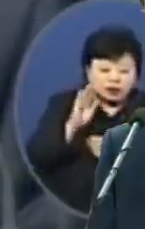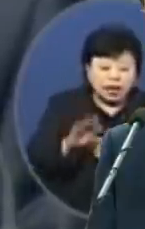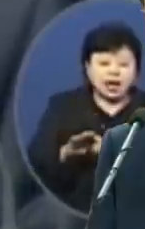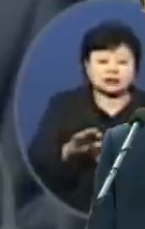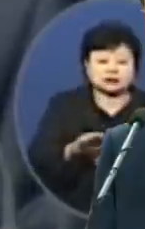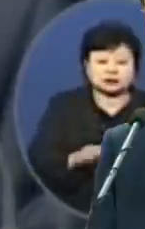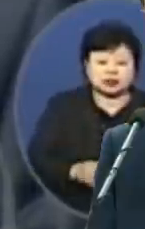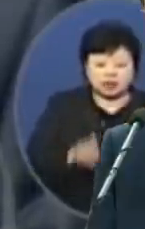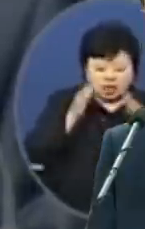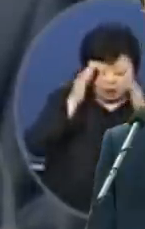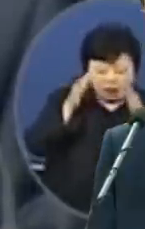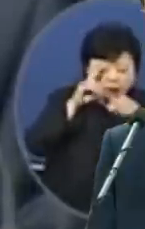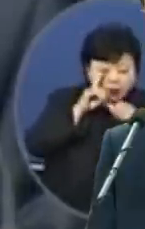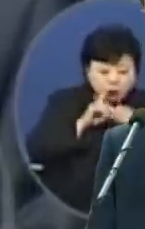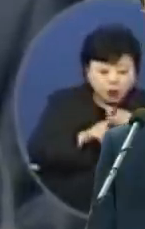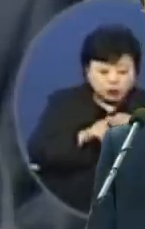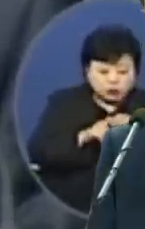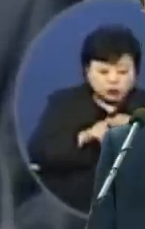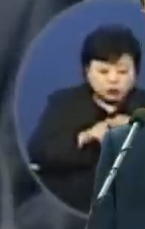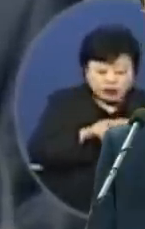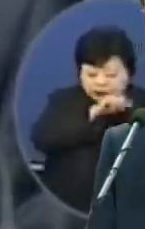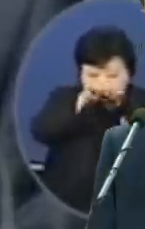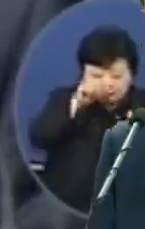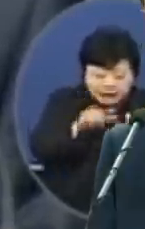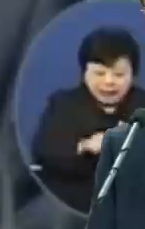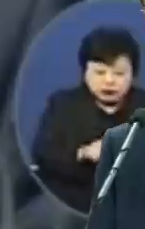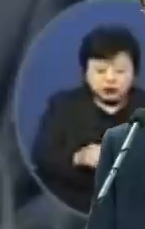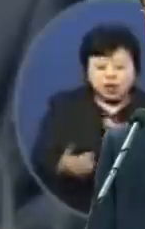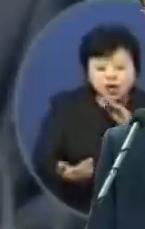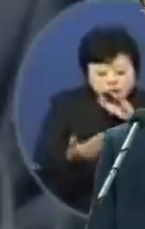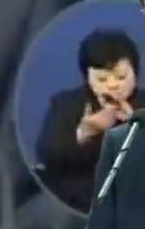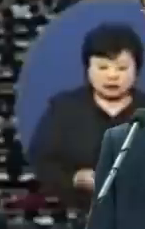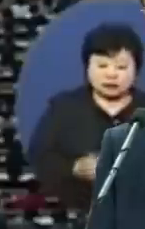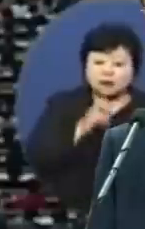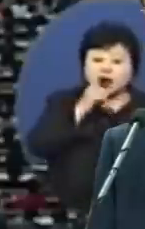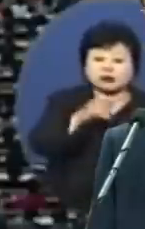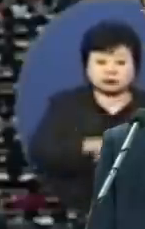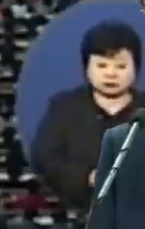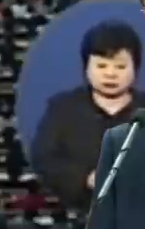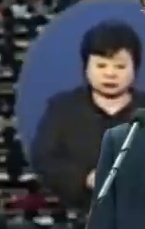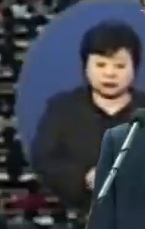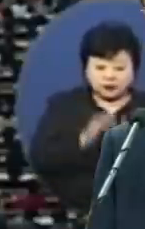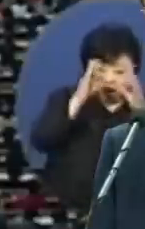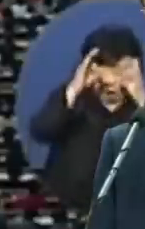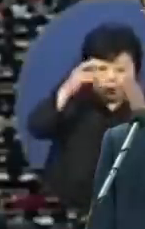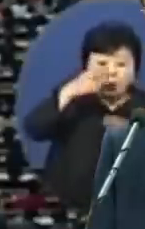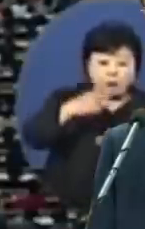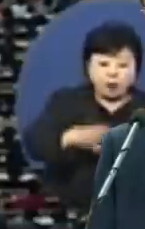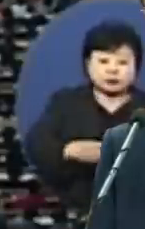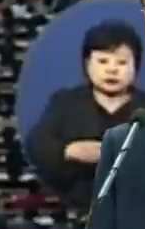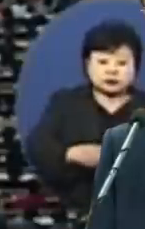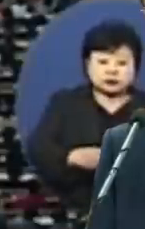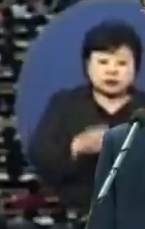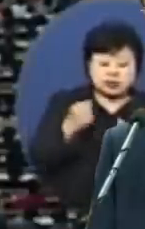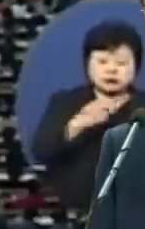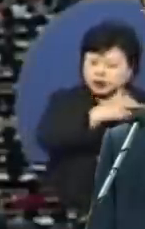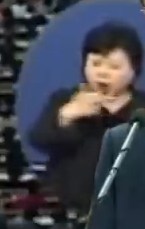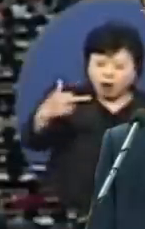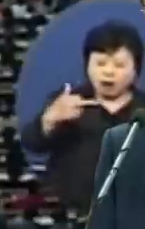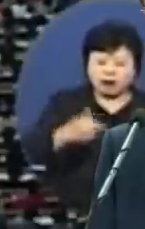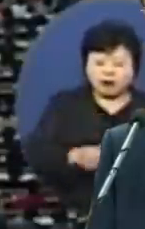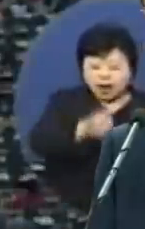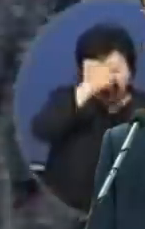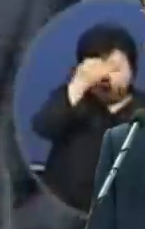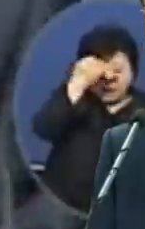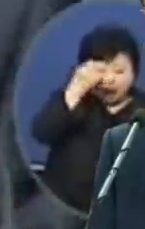바라보는 목표물이 여러분 생애 속에 이루어지는 것입니다. 바라봄의 법칙은 큰 힘이 있습니다. 이